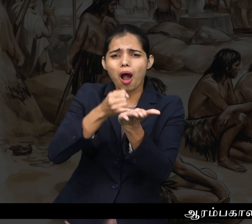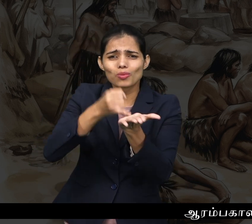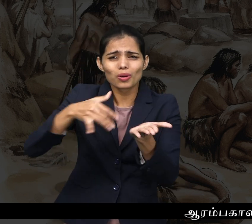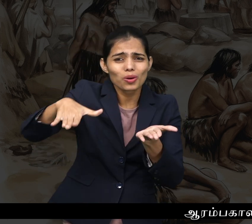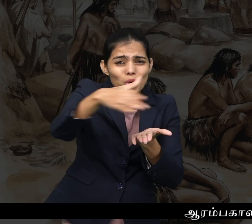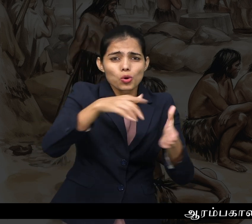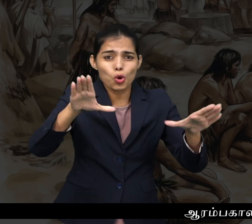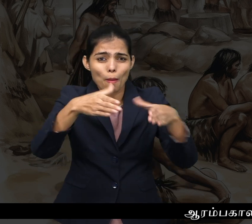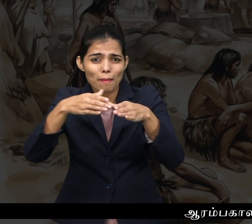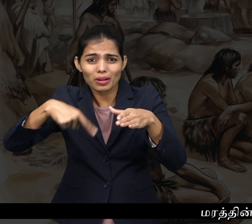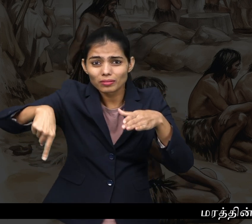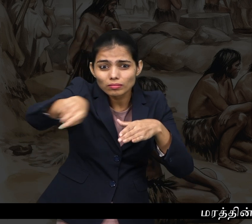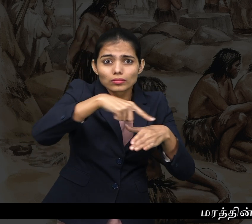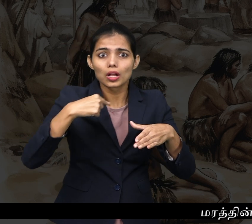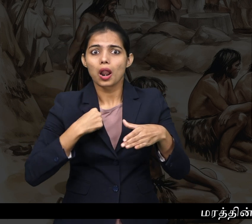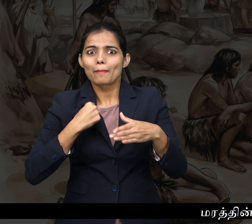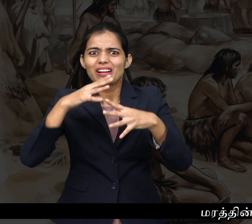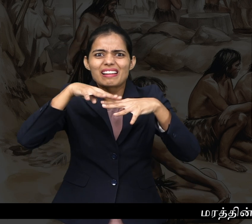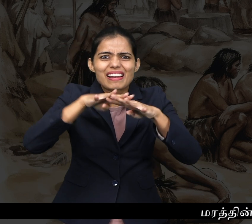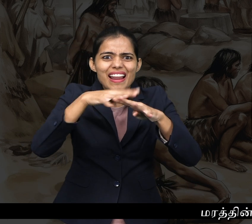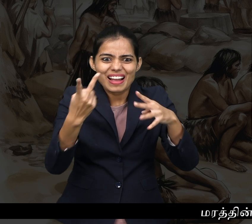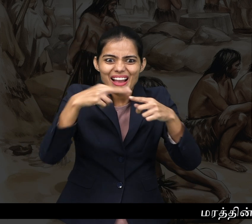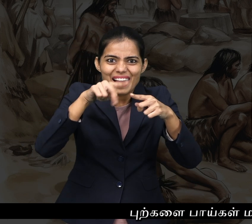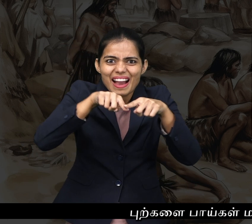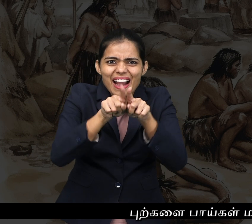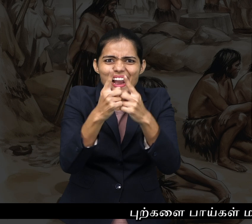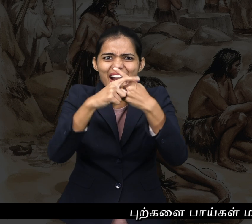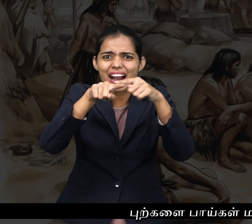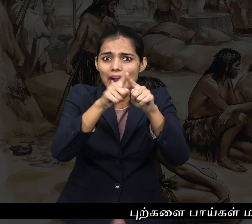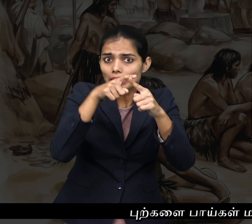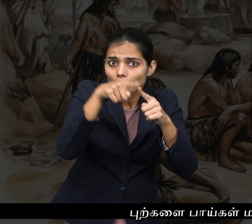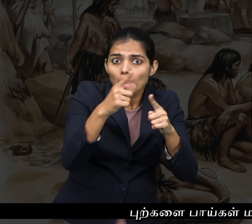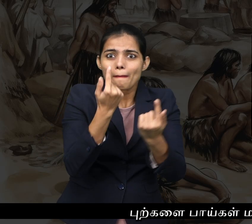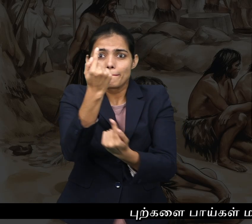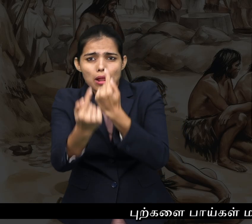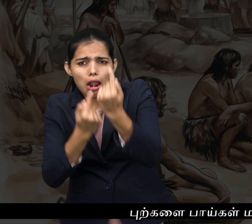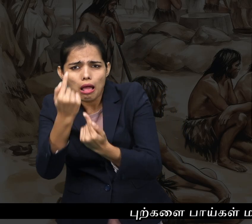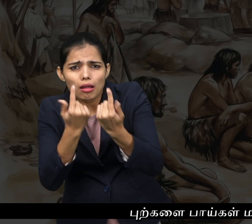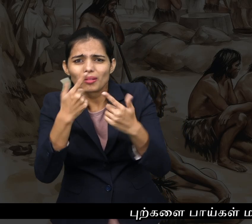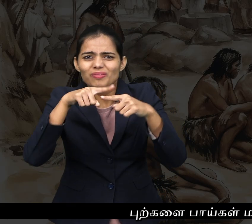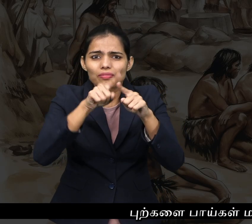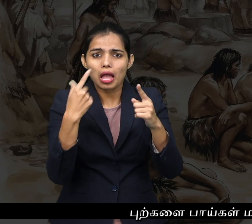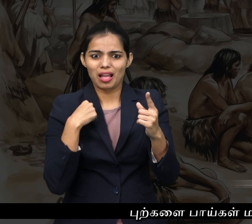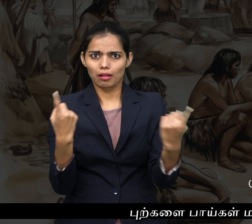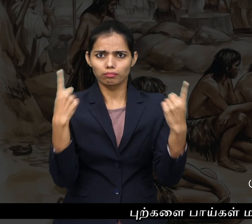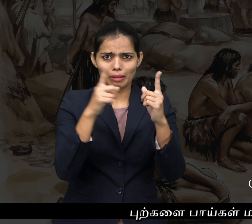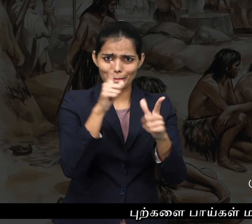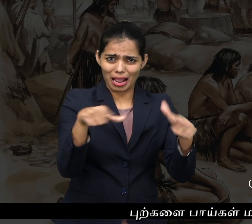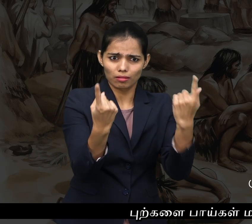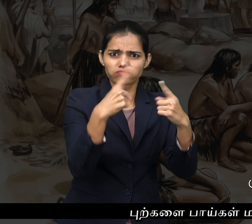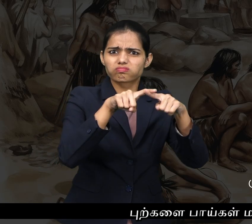ஆரம்பகால விவசாய சமூகங்கள் மரத்தின் கிளைகளை மற்றும் புற்களை பாய்கள் மற்றும் கூடைகளாக நெய்தனர்.